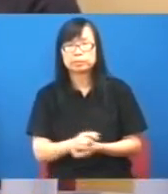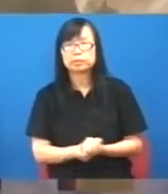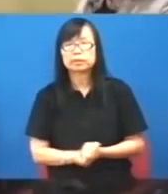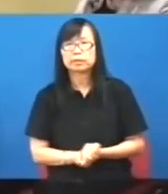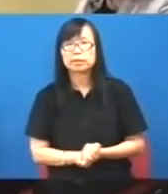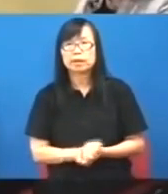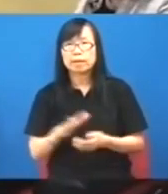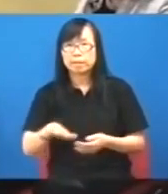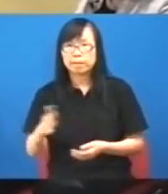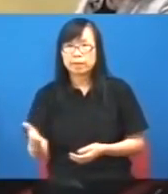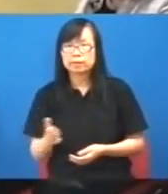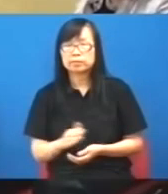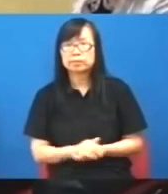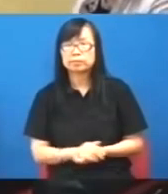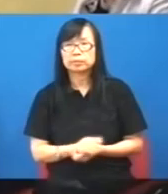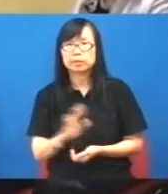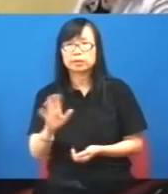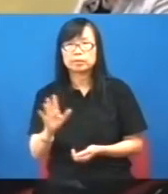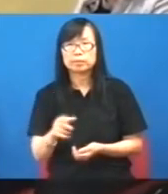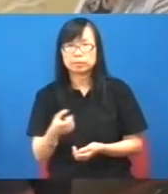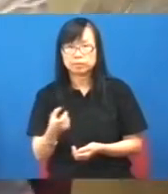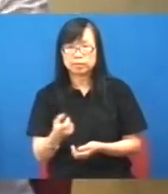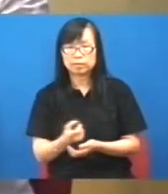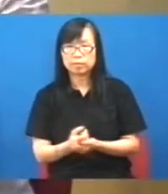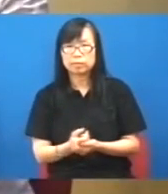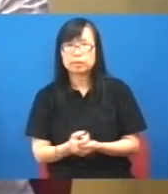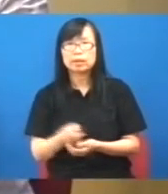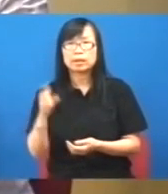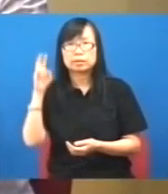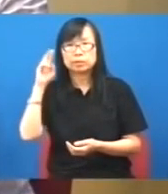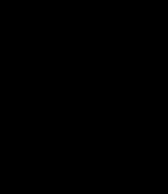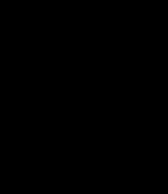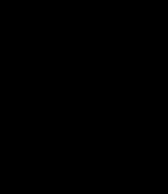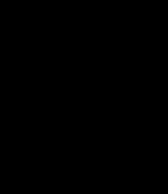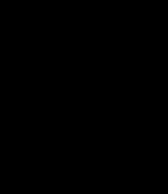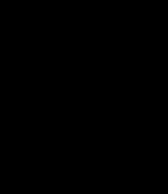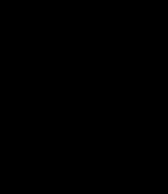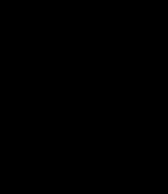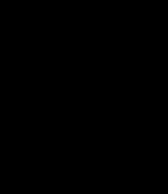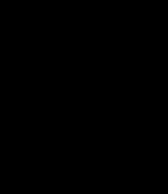咁但係我哋喺物價就真係唔止過水濕腳㗎啦，就年年上升㗎啦咁樣。